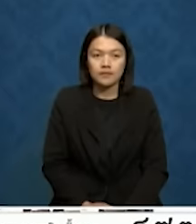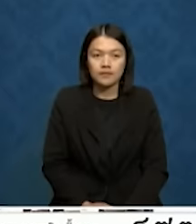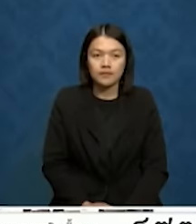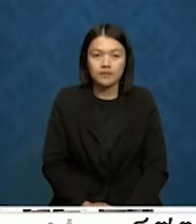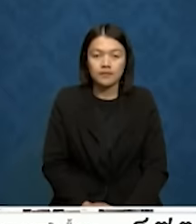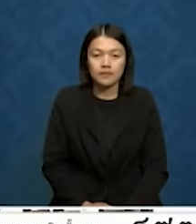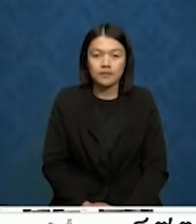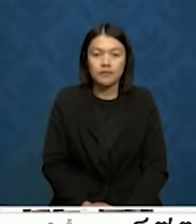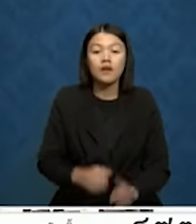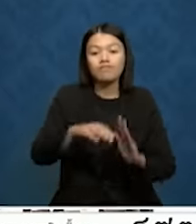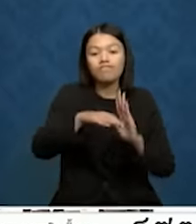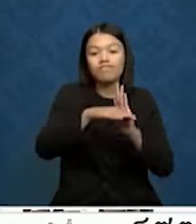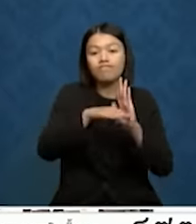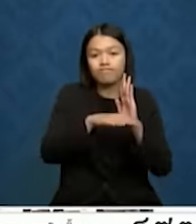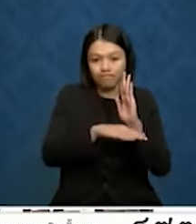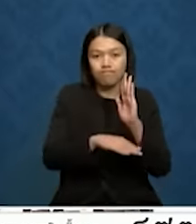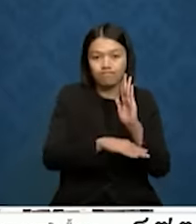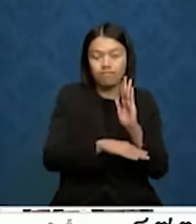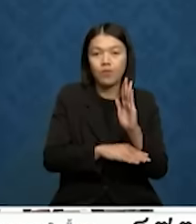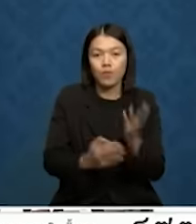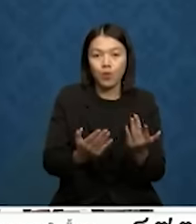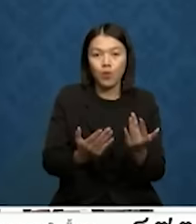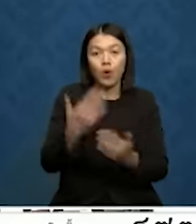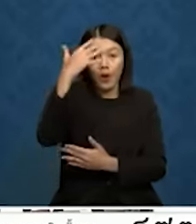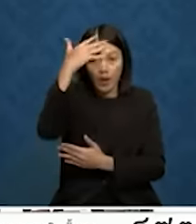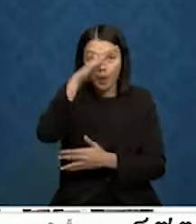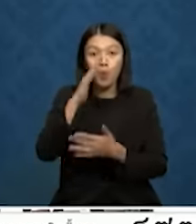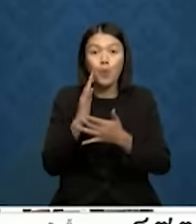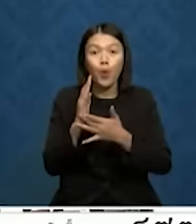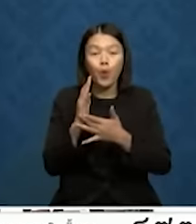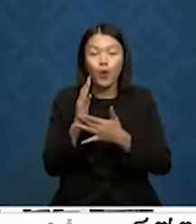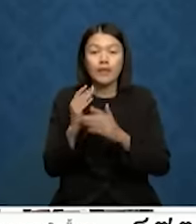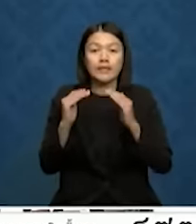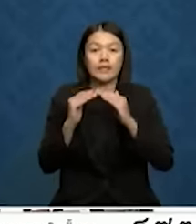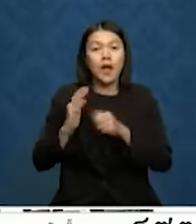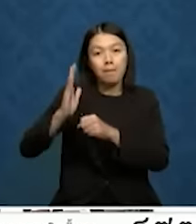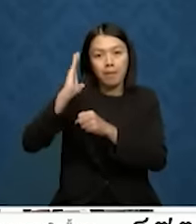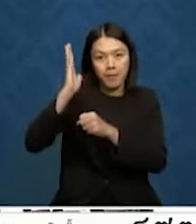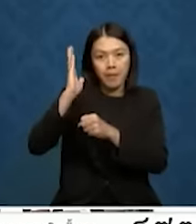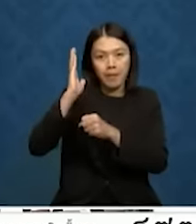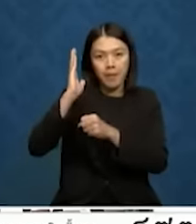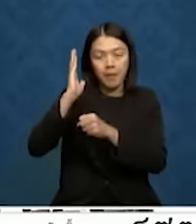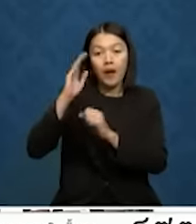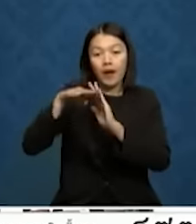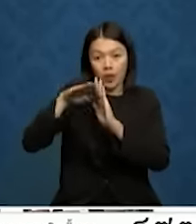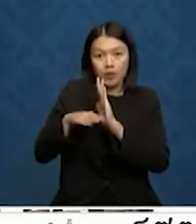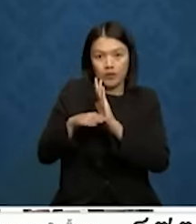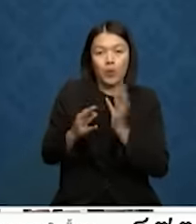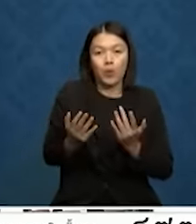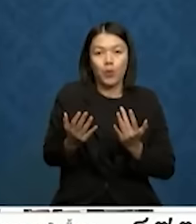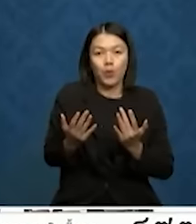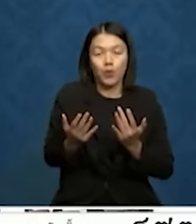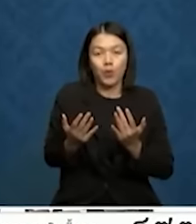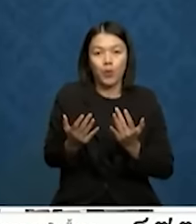ดังนั้นเราจะเดินเรื่องไปตามขั้นตอนก่อนนะครับแต่ว่าคุณณัฐพงศ์ขอสิทธิ์ในการอภิปรายนะเป็นขั้นตอนต่อไปเดี๋ยวแ